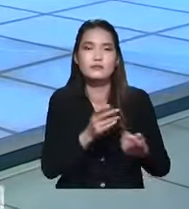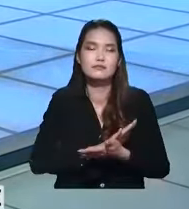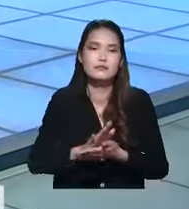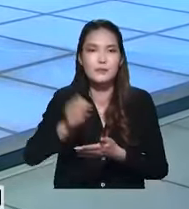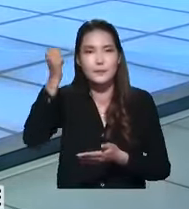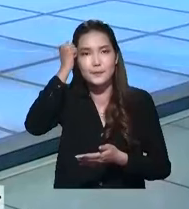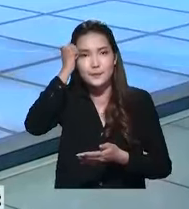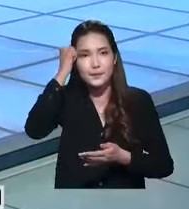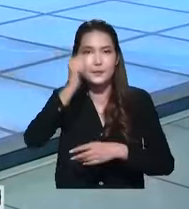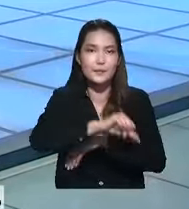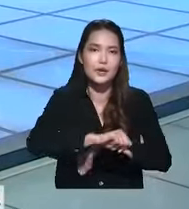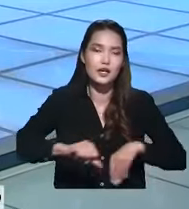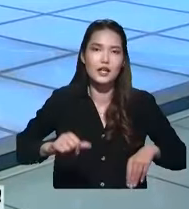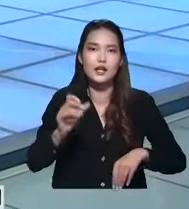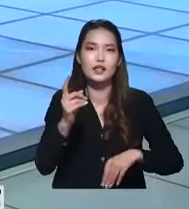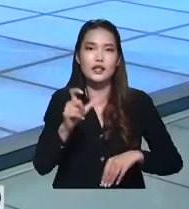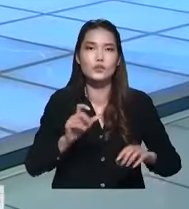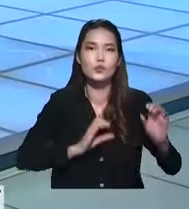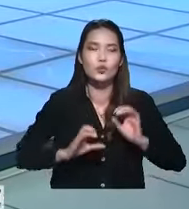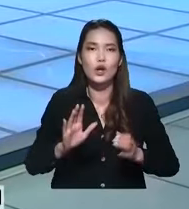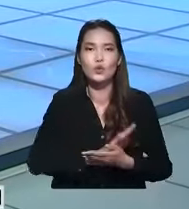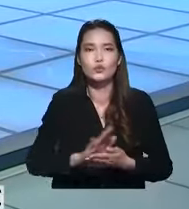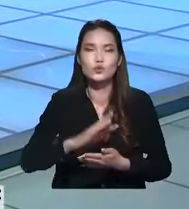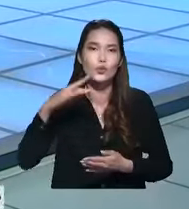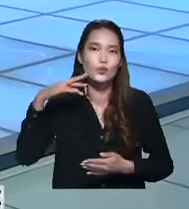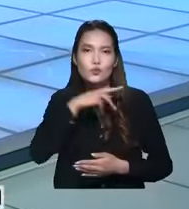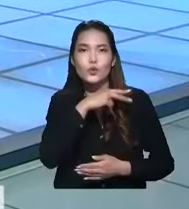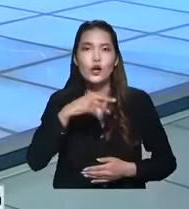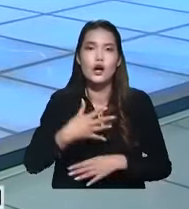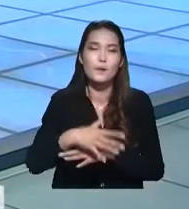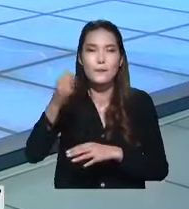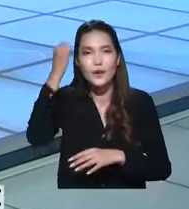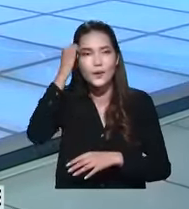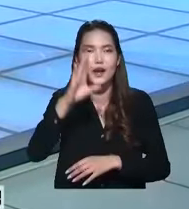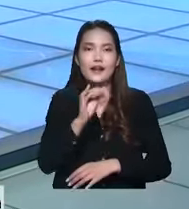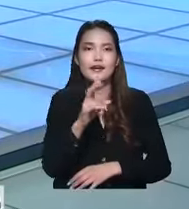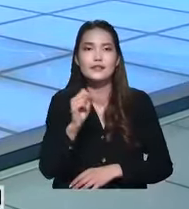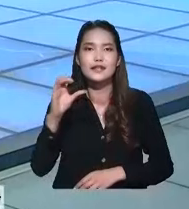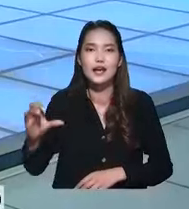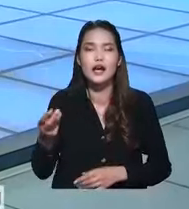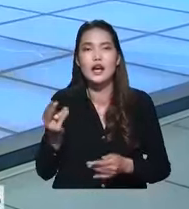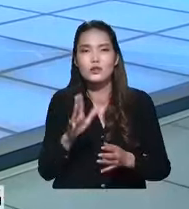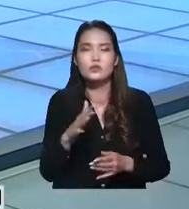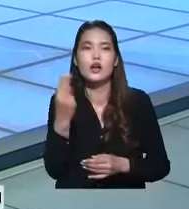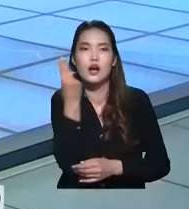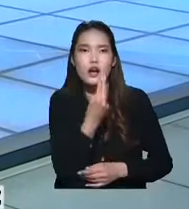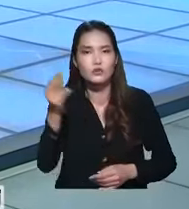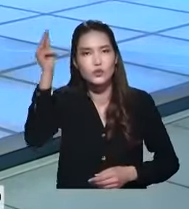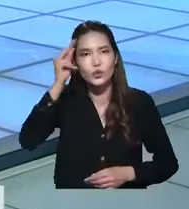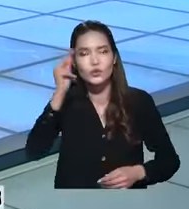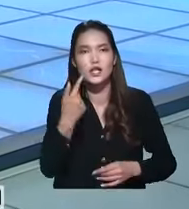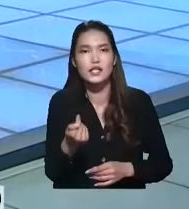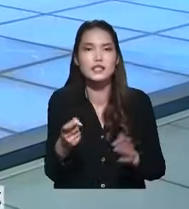памятники, территорию одного из университетов, очистили от мусора двор музея Сакена Сейфуллина. Не отстают от астанчан и учащиеся одного